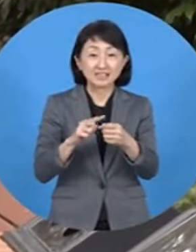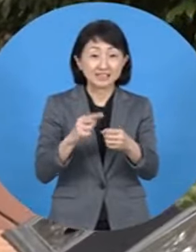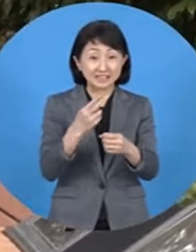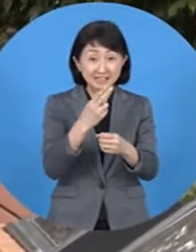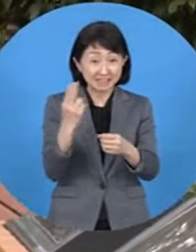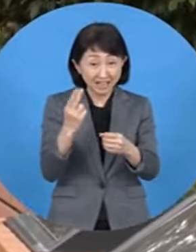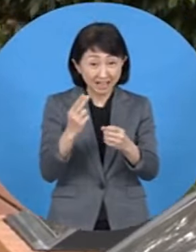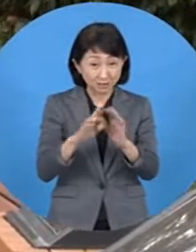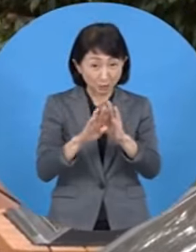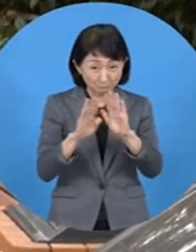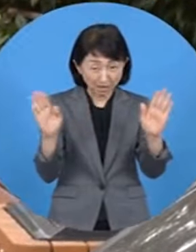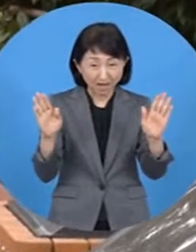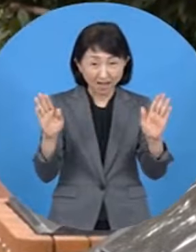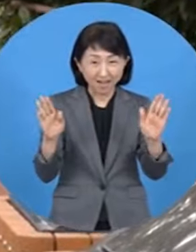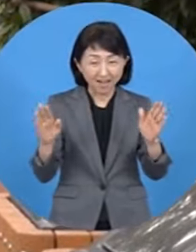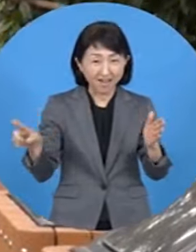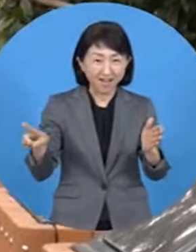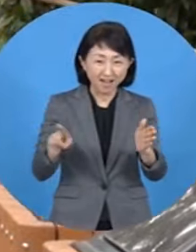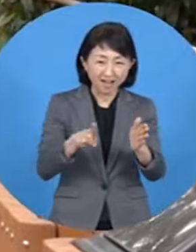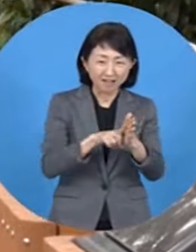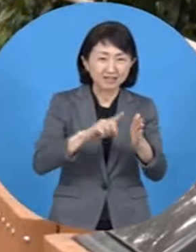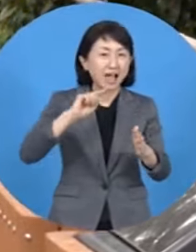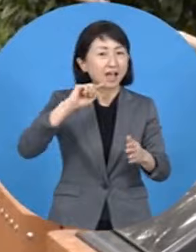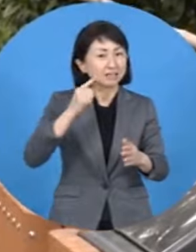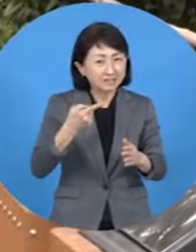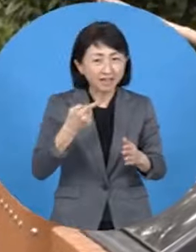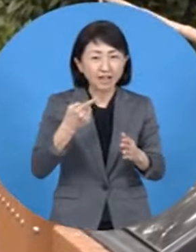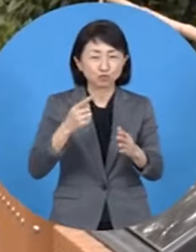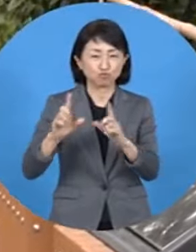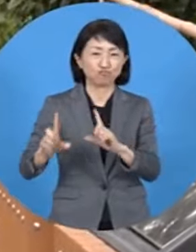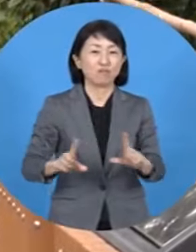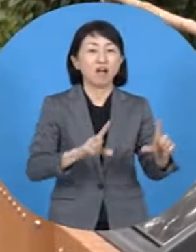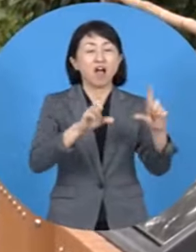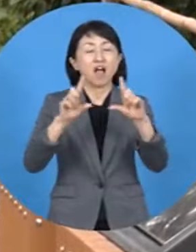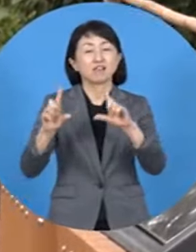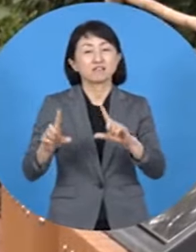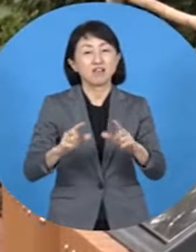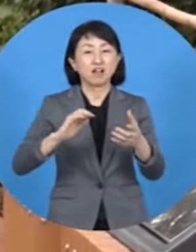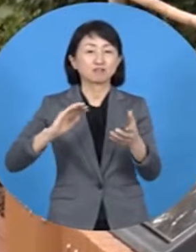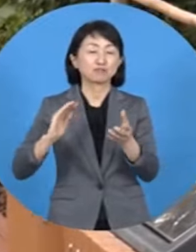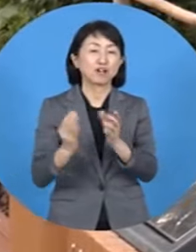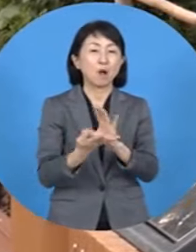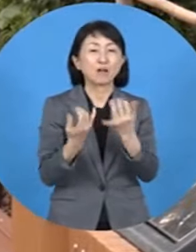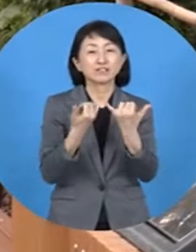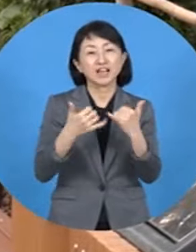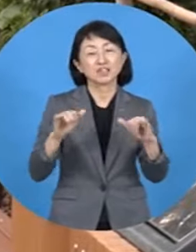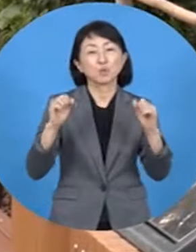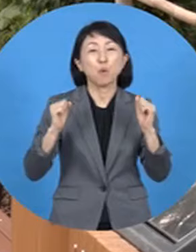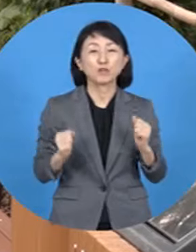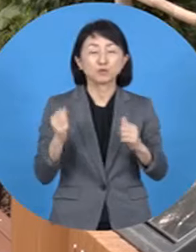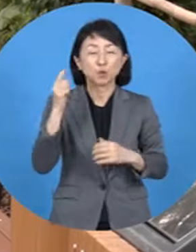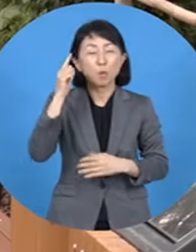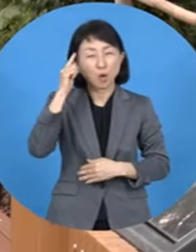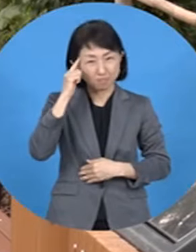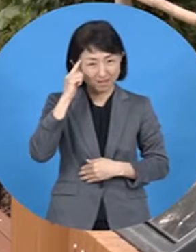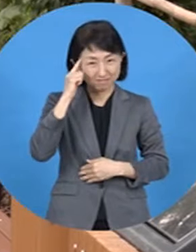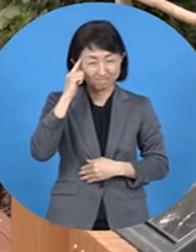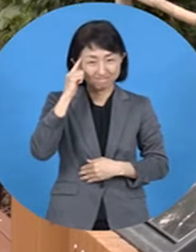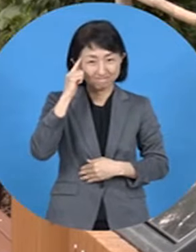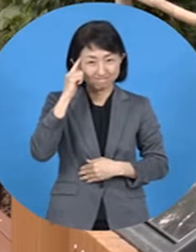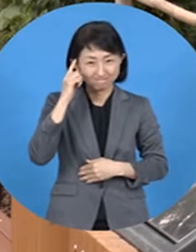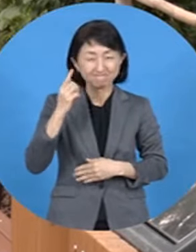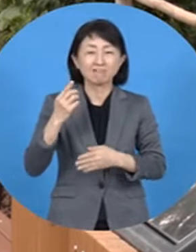新年度が始まって1ヶ月、この一月で周りの環境が大きく変わった方もいらっしゃるのではないでしょ